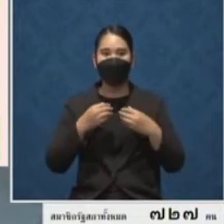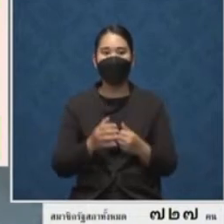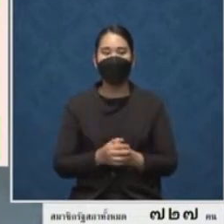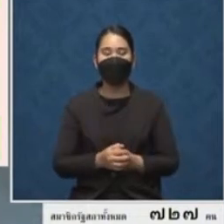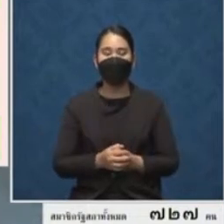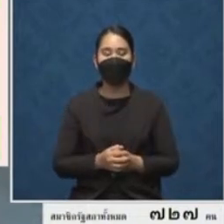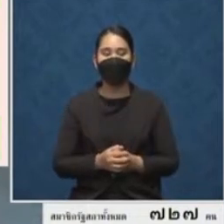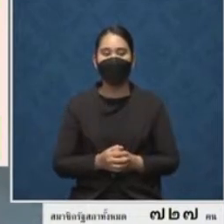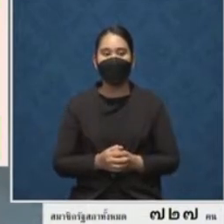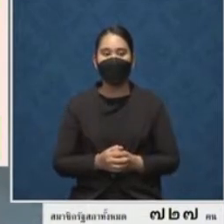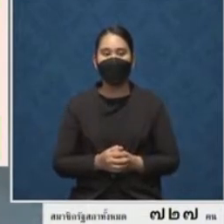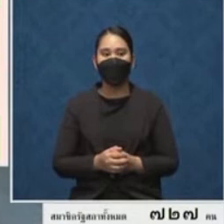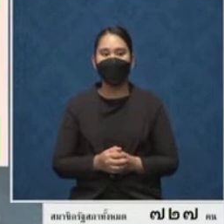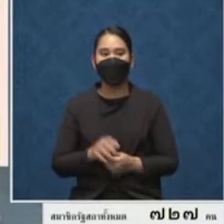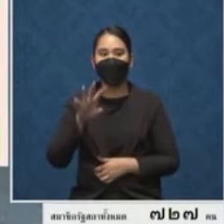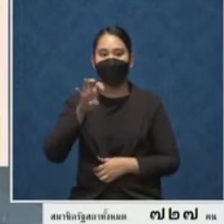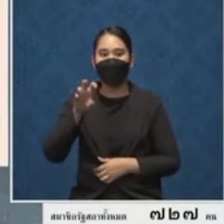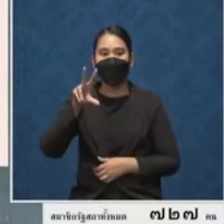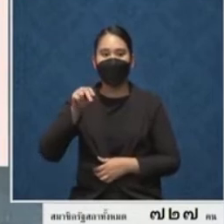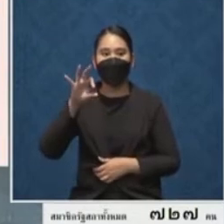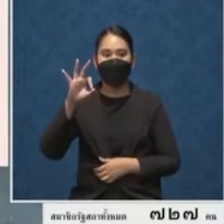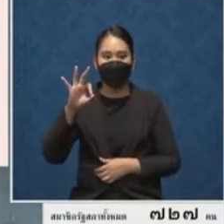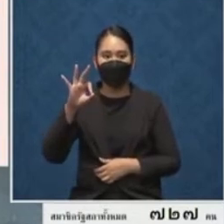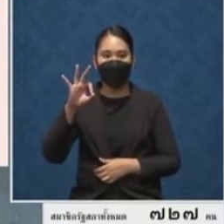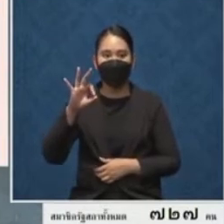439พลเอกเลิศฤทธิ์เวชสวรร